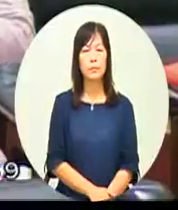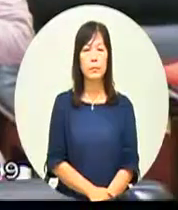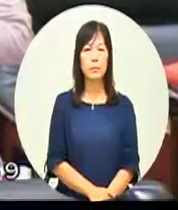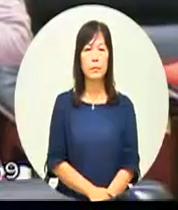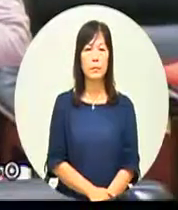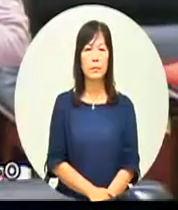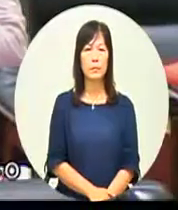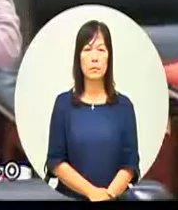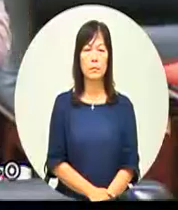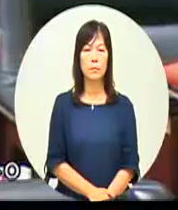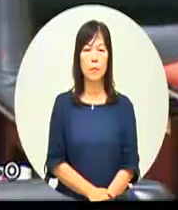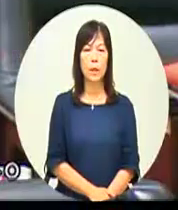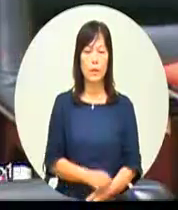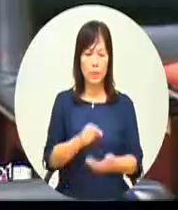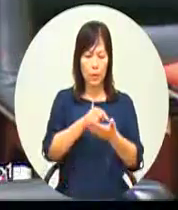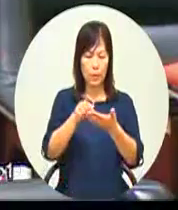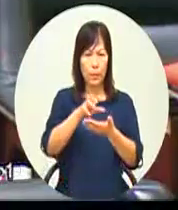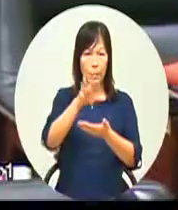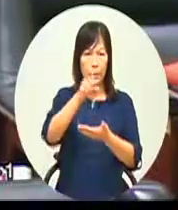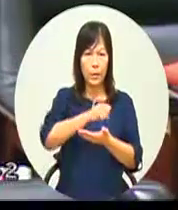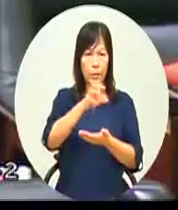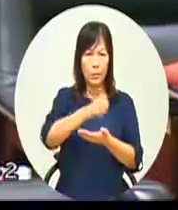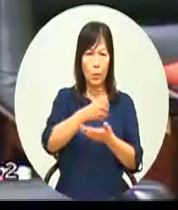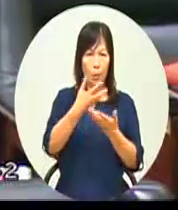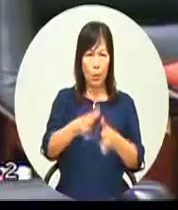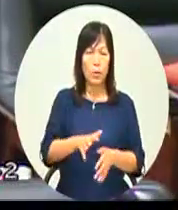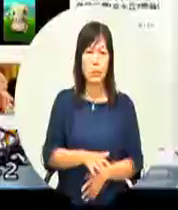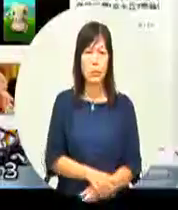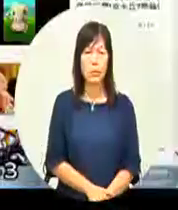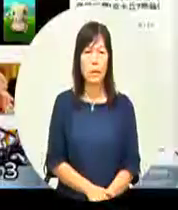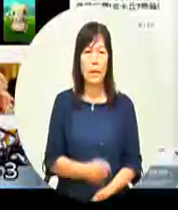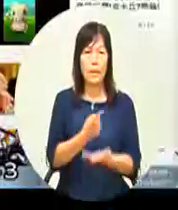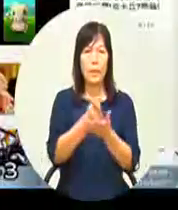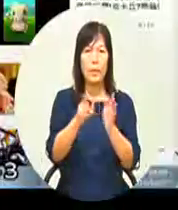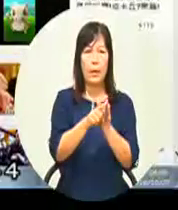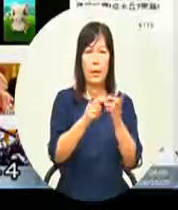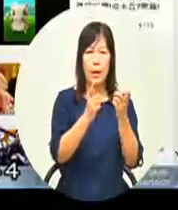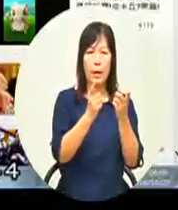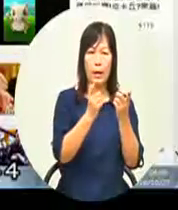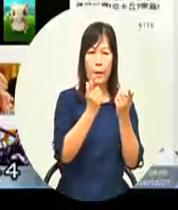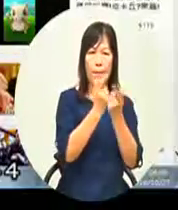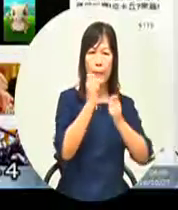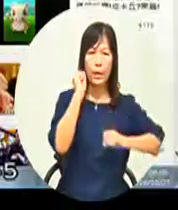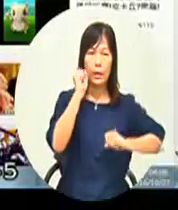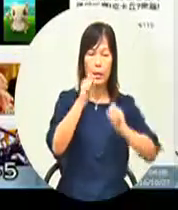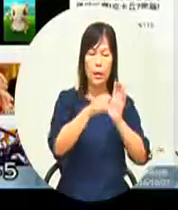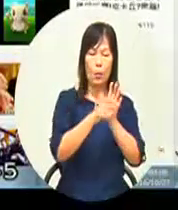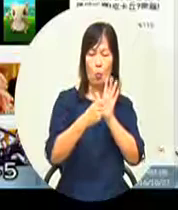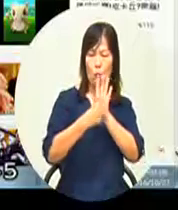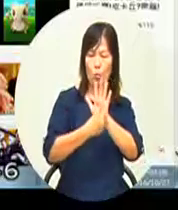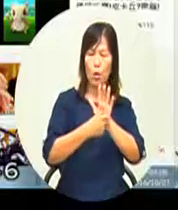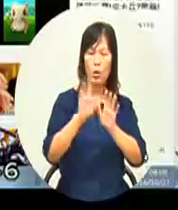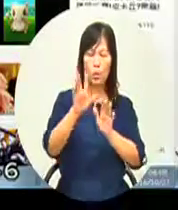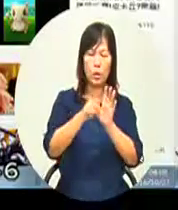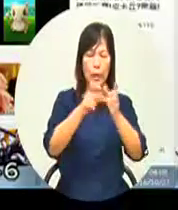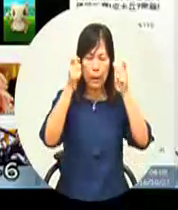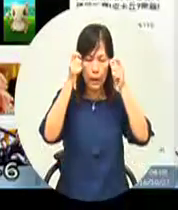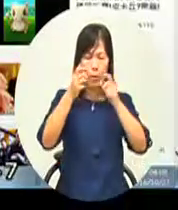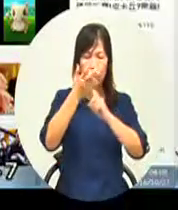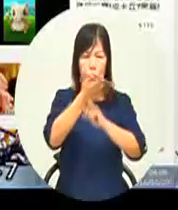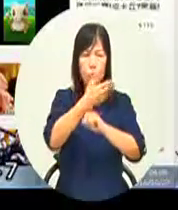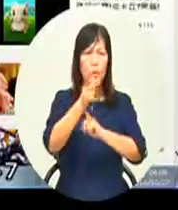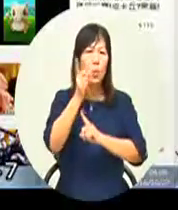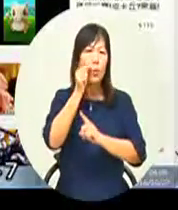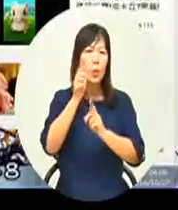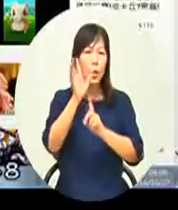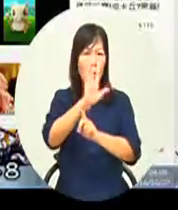好，精灵宝可梦掀起了抓宝热潮，造成了北投公园因此爆红。而在高雄旗津的风车公